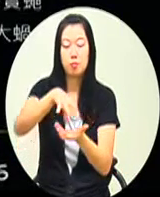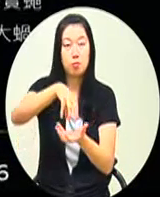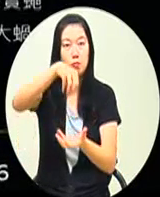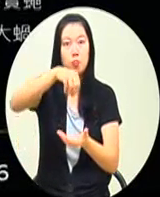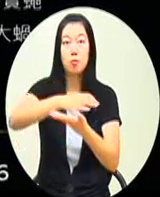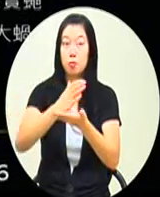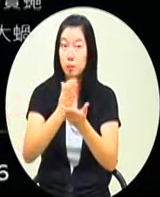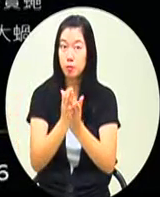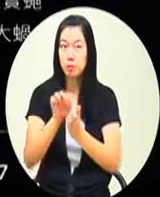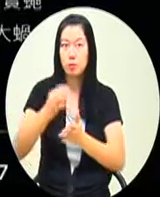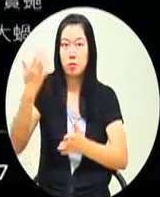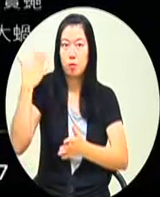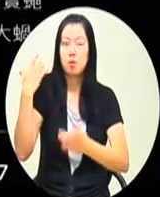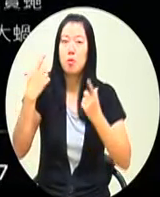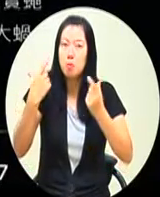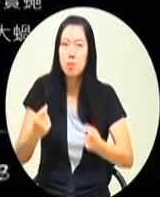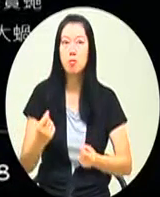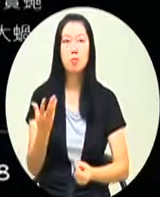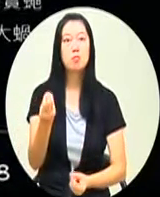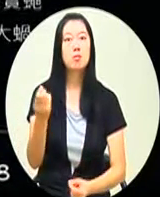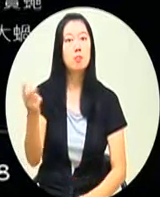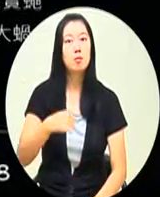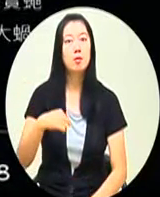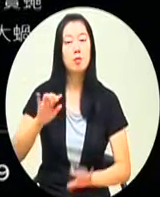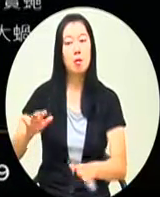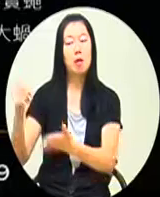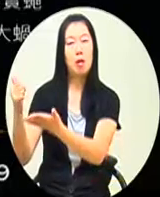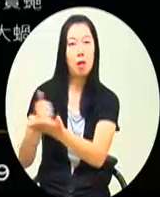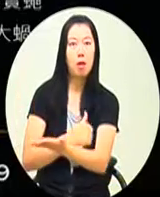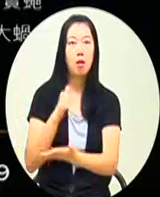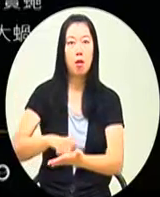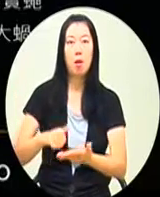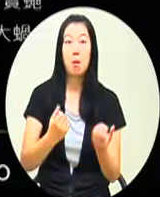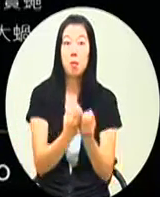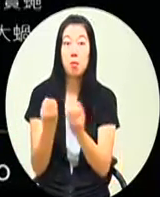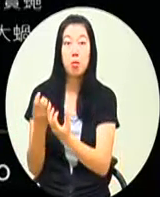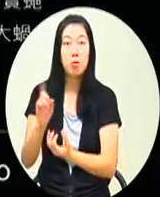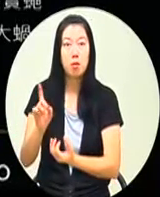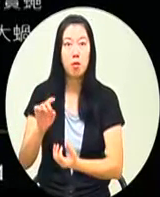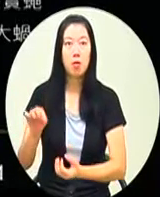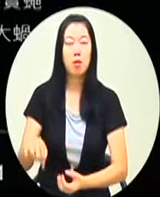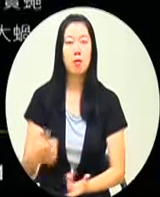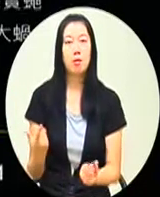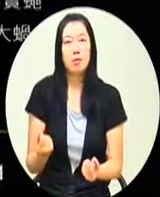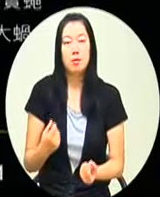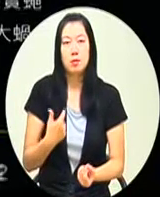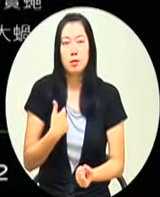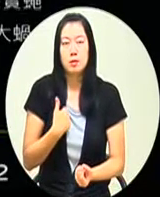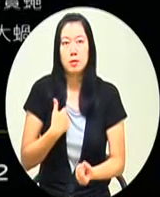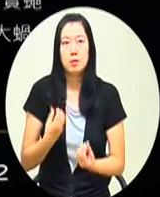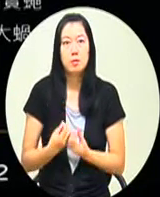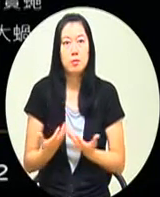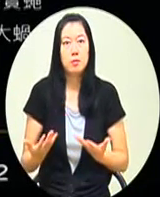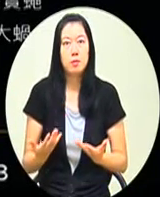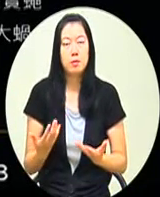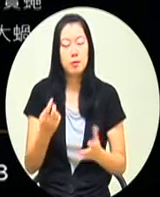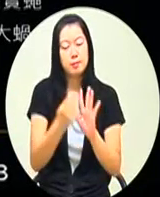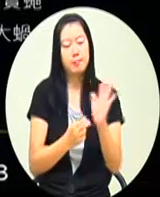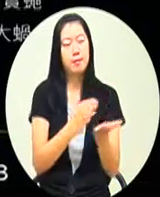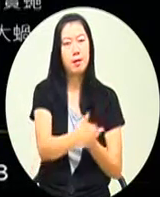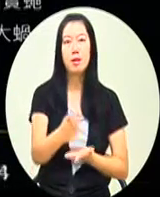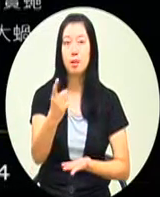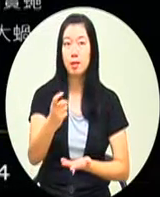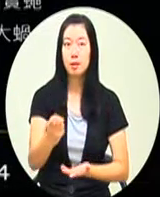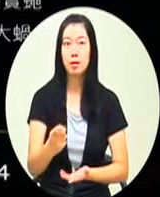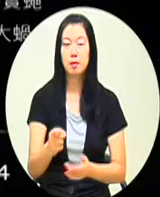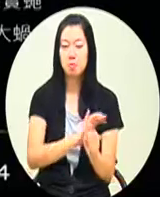过去台湾本来没有，然后引进来台湾之后，却发生没办法收拾的一个混乱的场面，